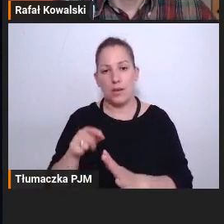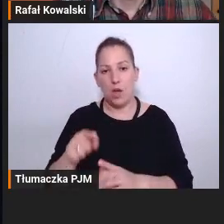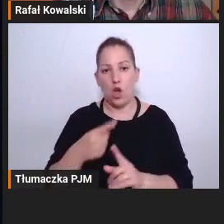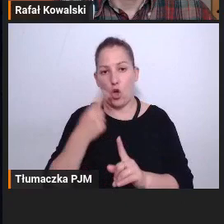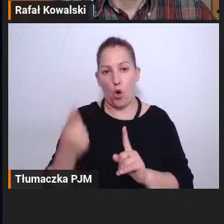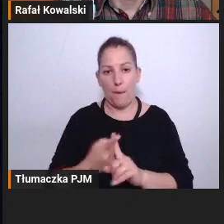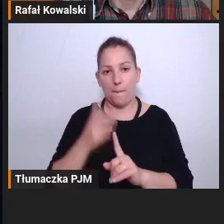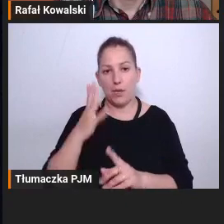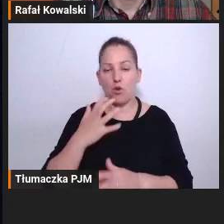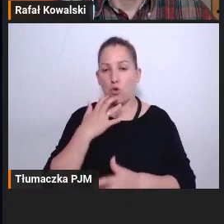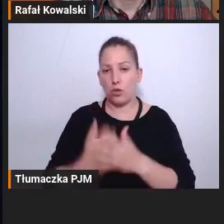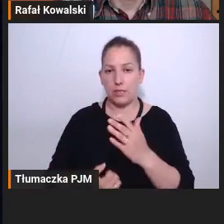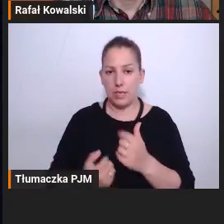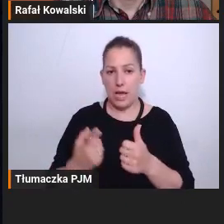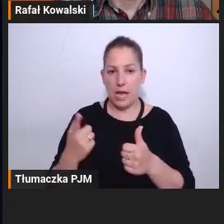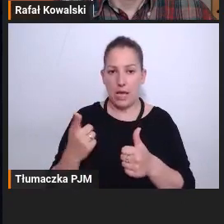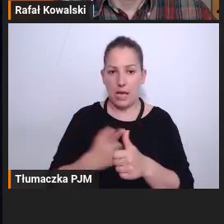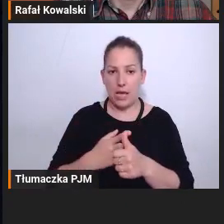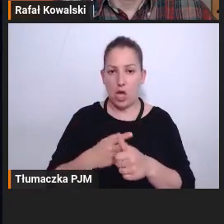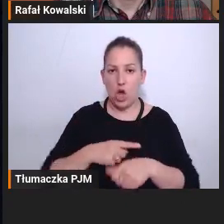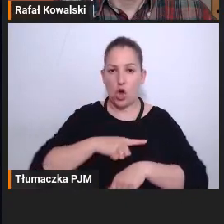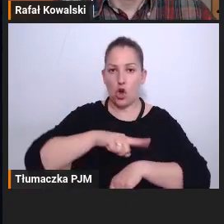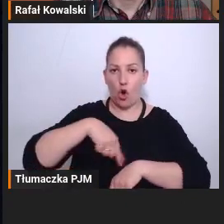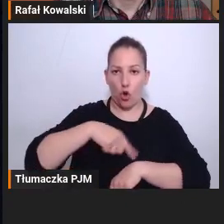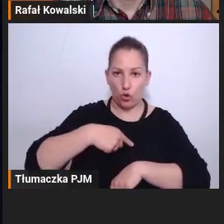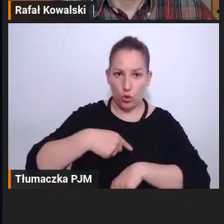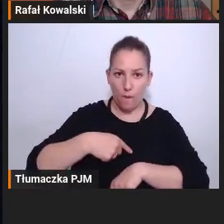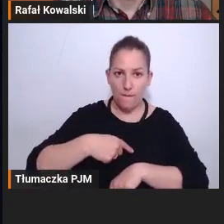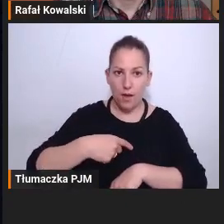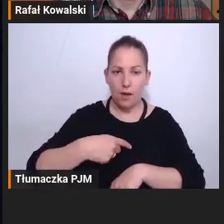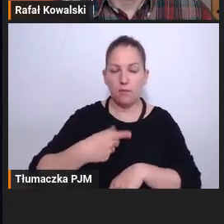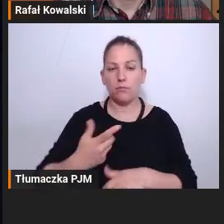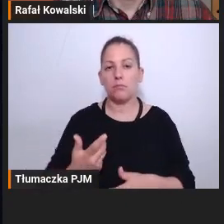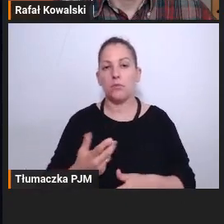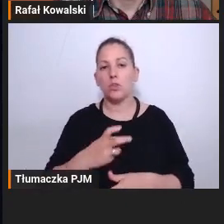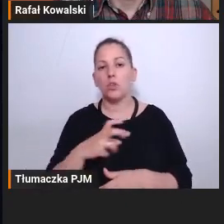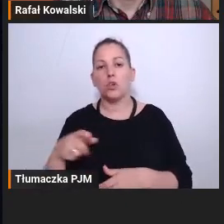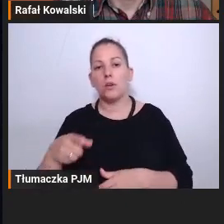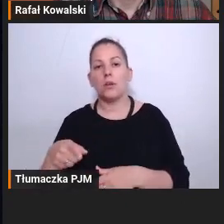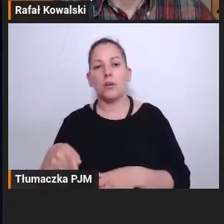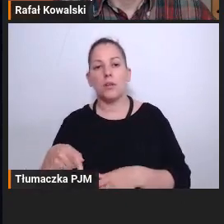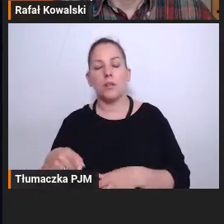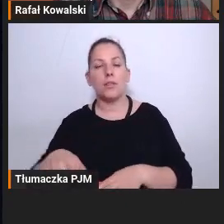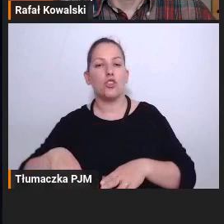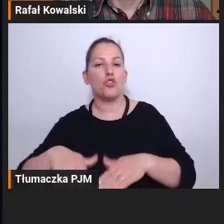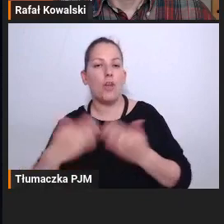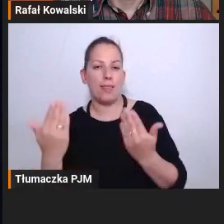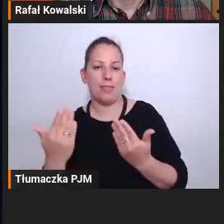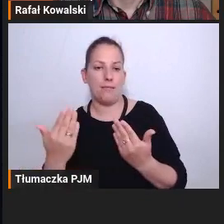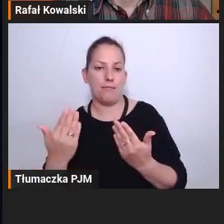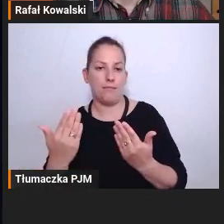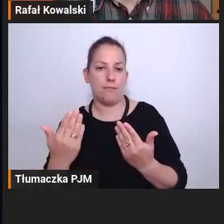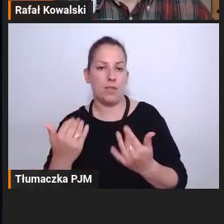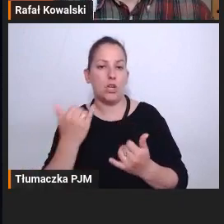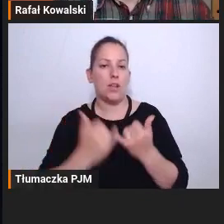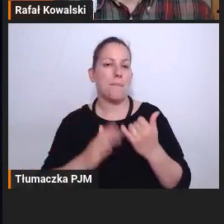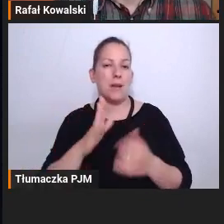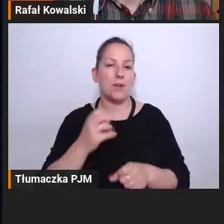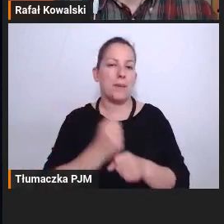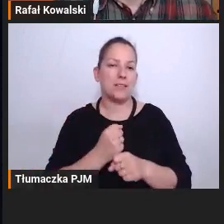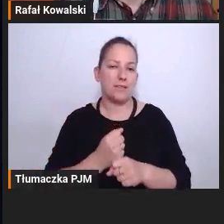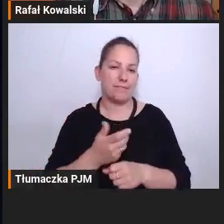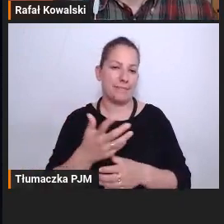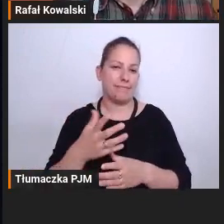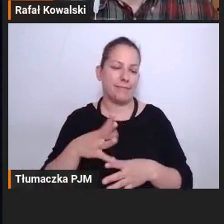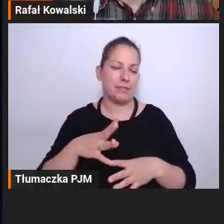będzie chciał korzystać w tym wymiarze godzinowym, czy w wymiarze dniowym. Oczywiście, jeżeli macie pracownika zatrudnionego